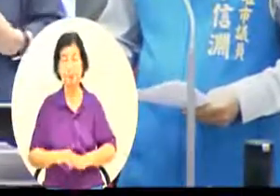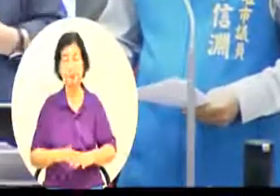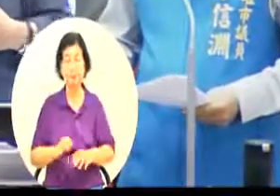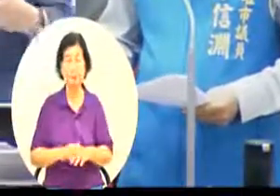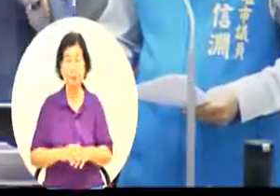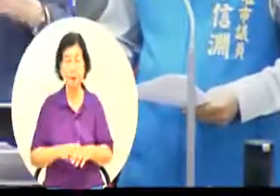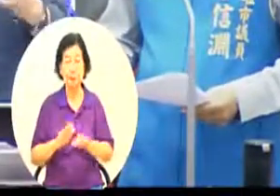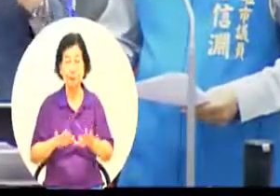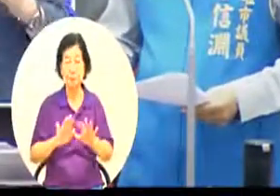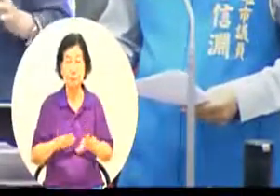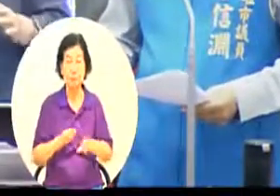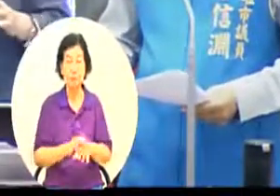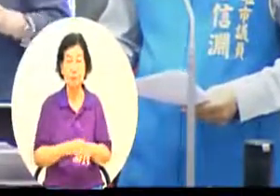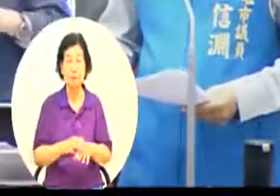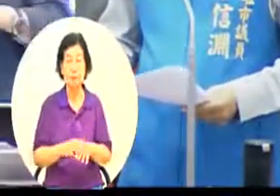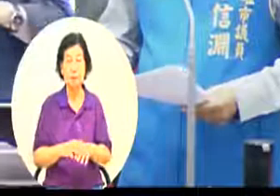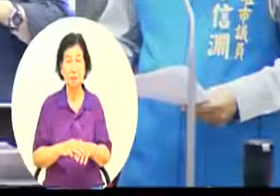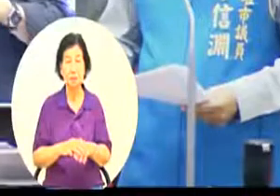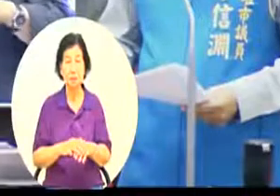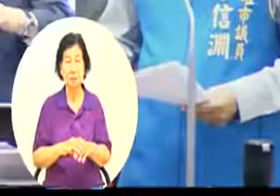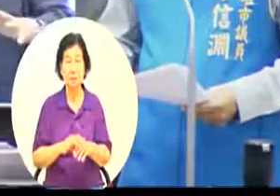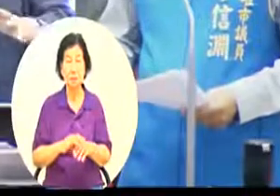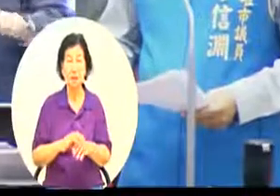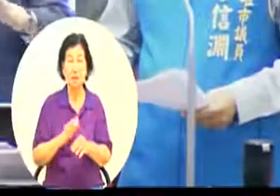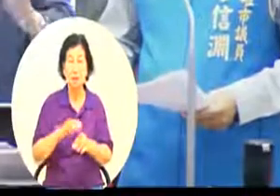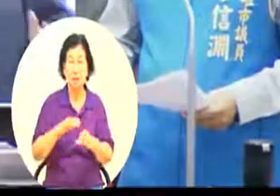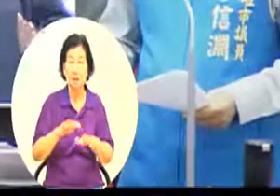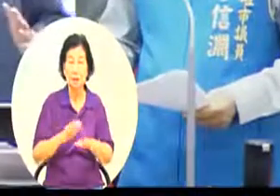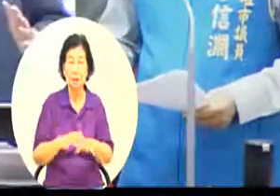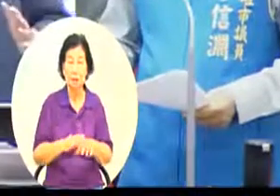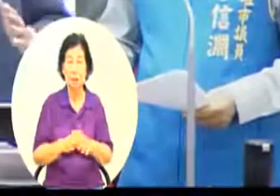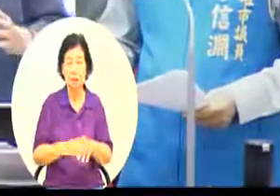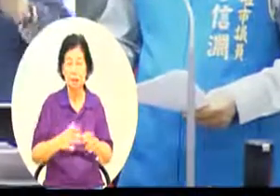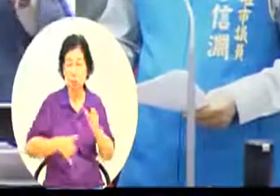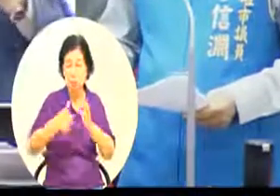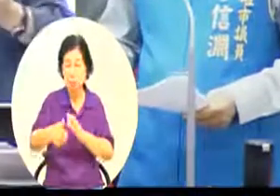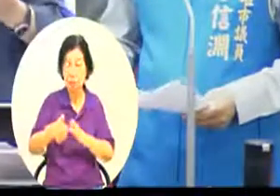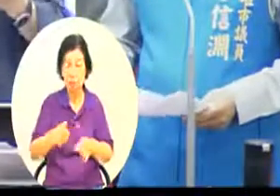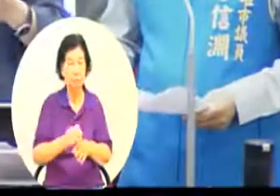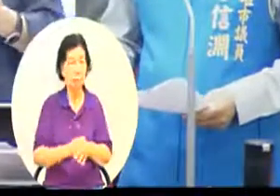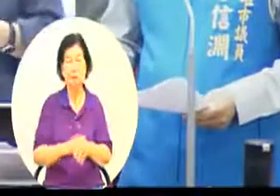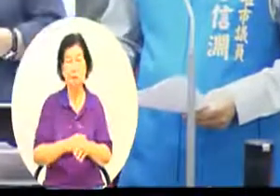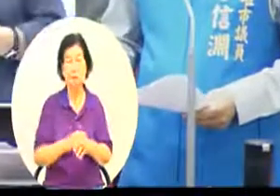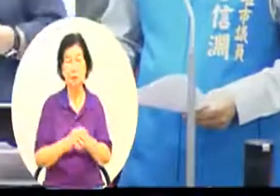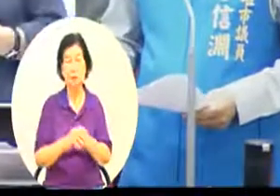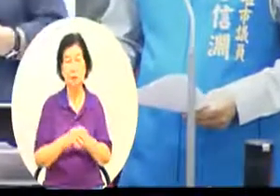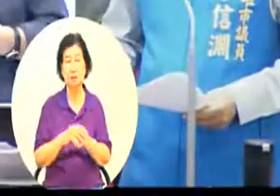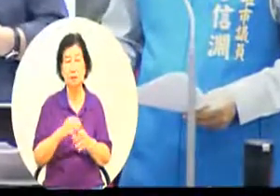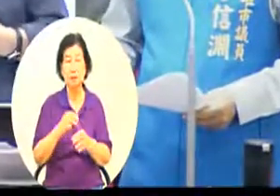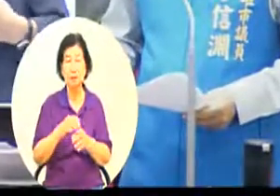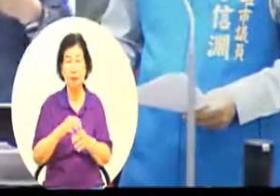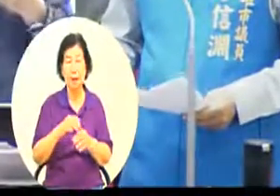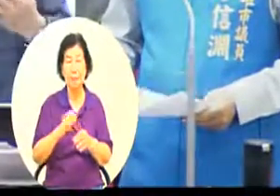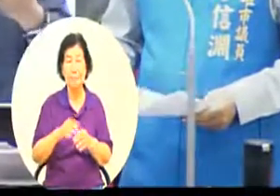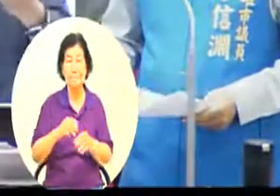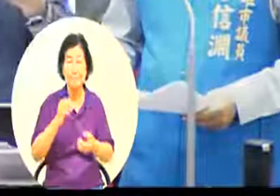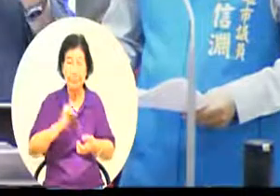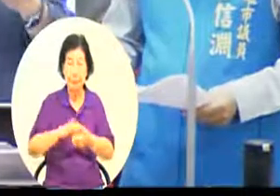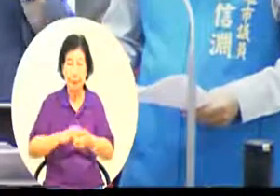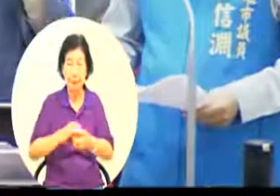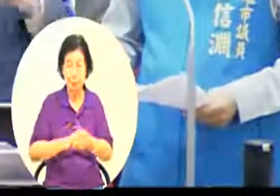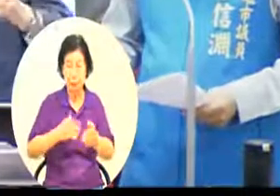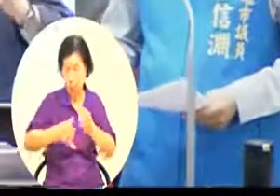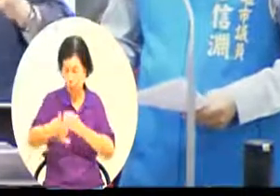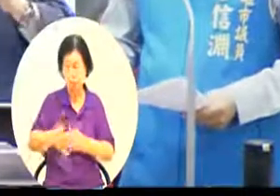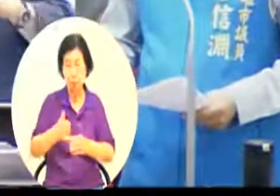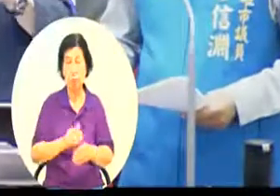方便替台积电做太多的说明，因为我们要尊重台积电。那我相信我